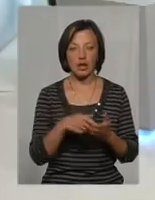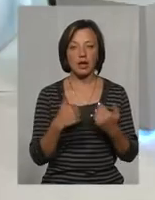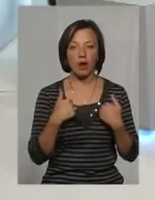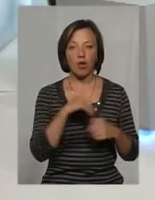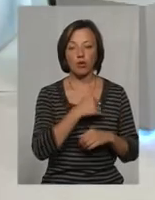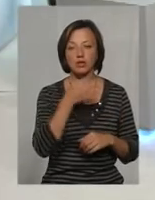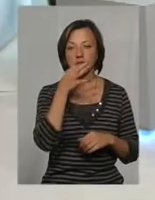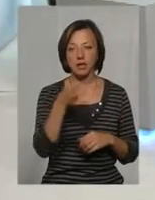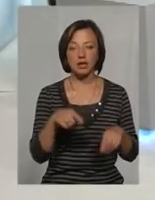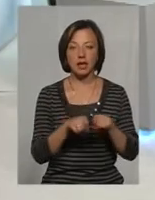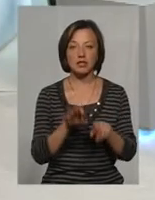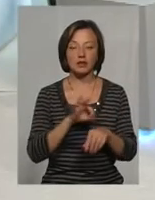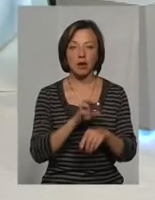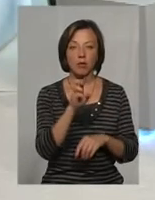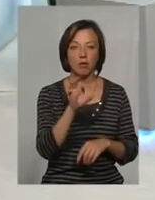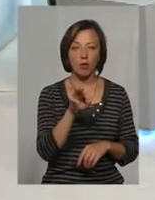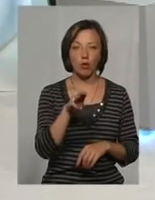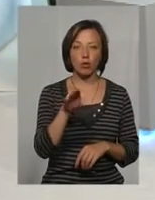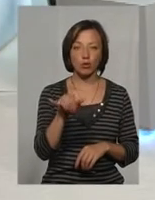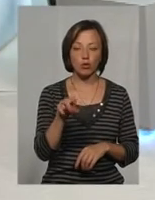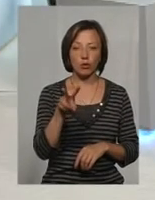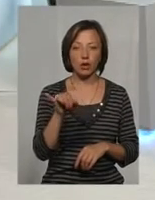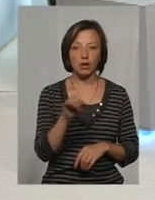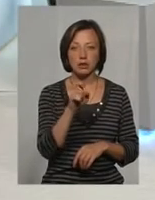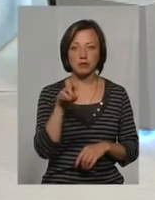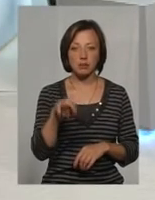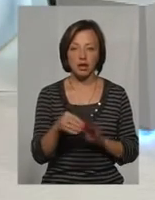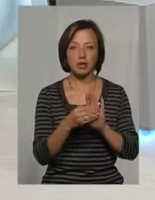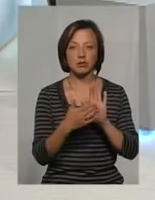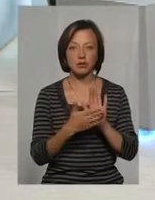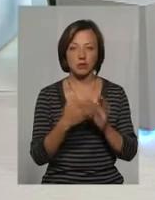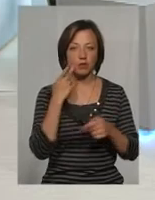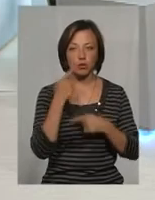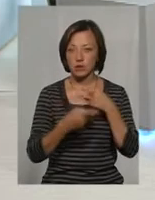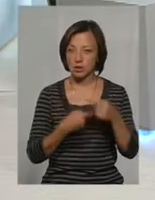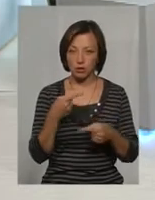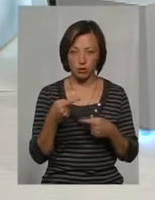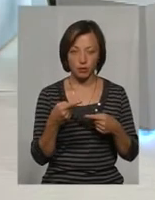що таке захворювання, як ботулізм, в нас реєструвалося і реєструється постійно